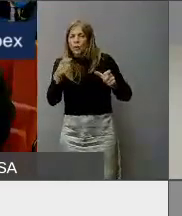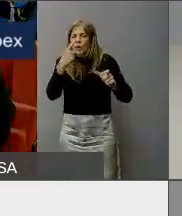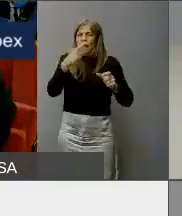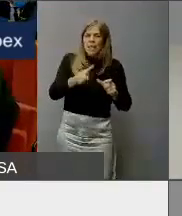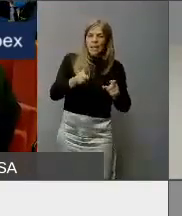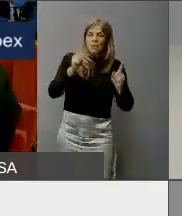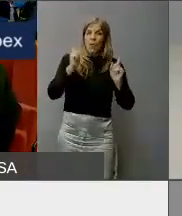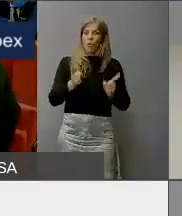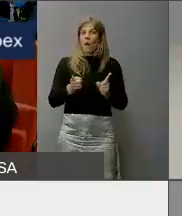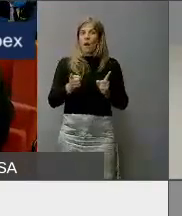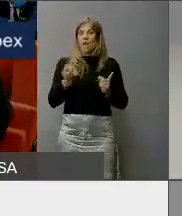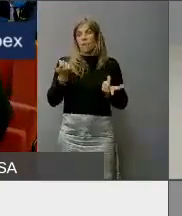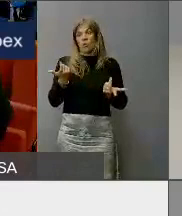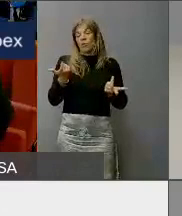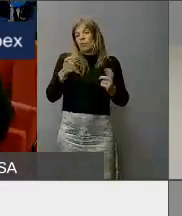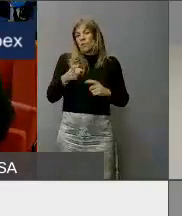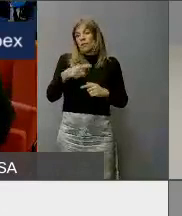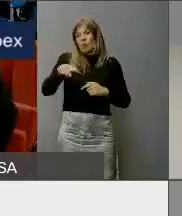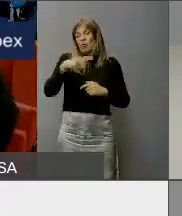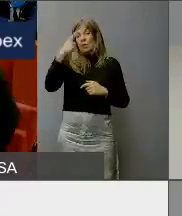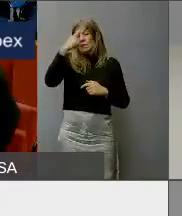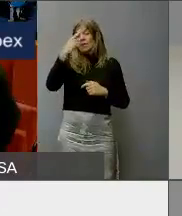sappiamo benissimo